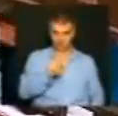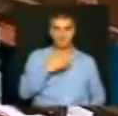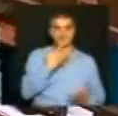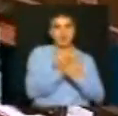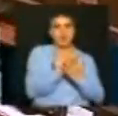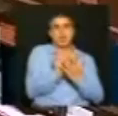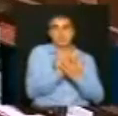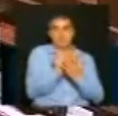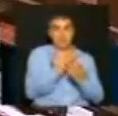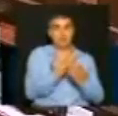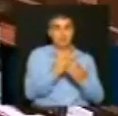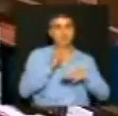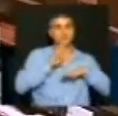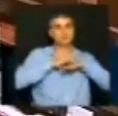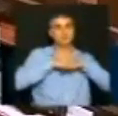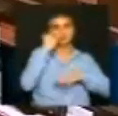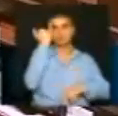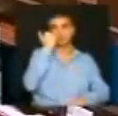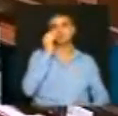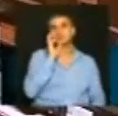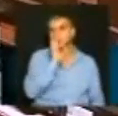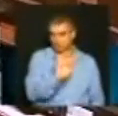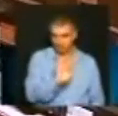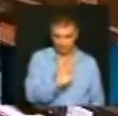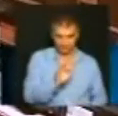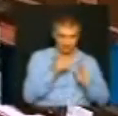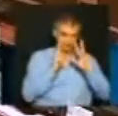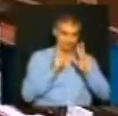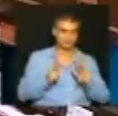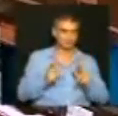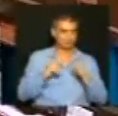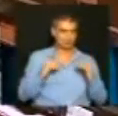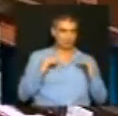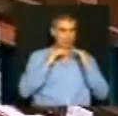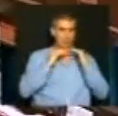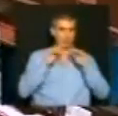ולהוכיח את כישורי הציור שלך באופן שאינו הולם את המליאה.